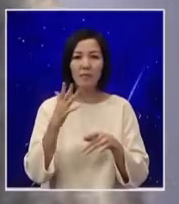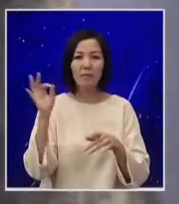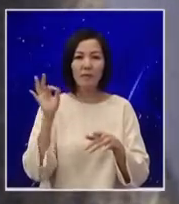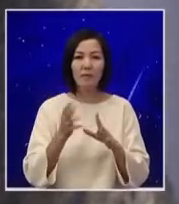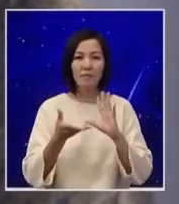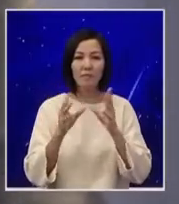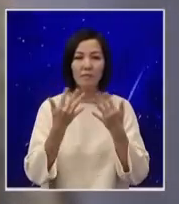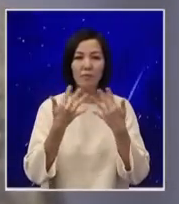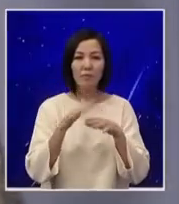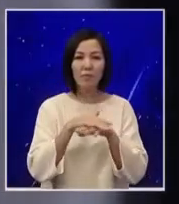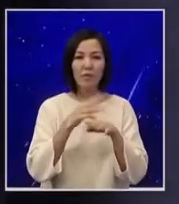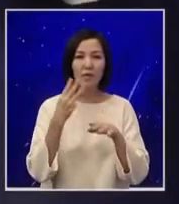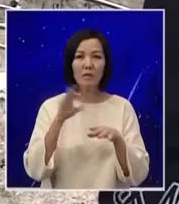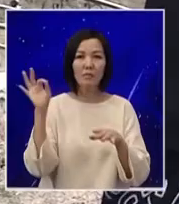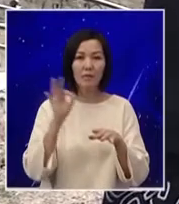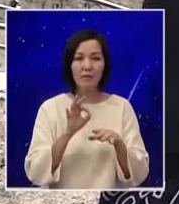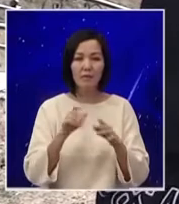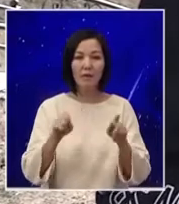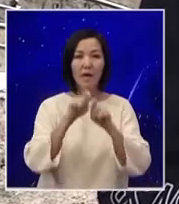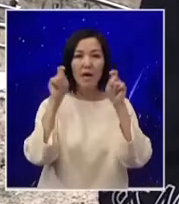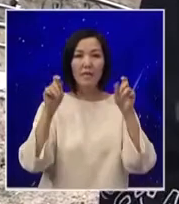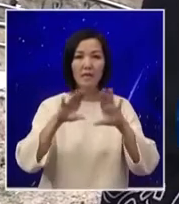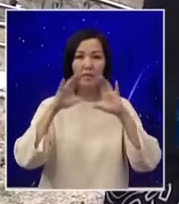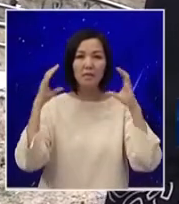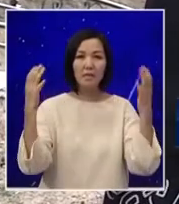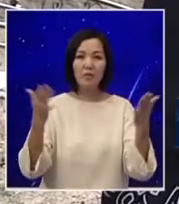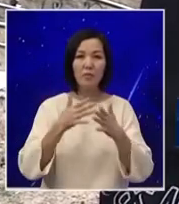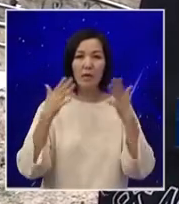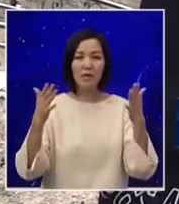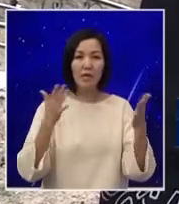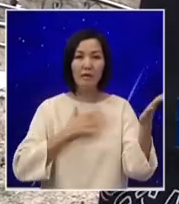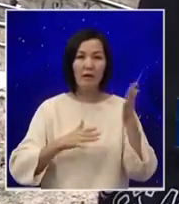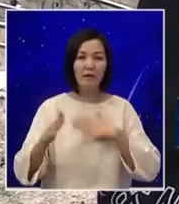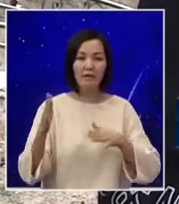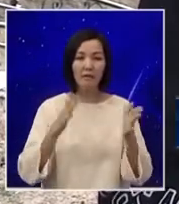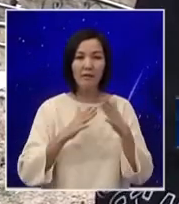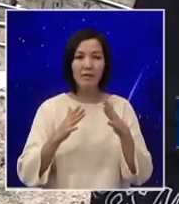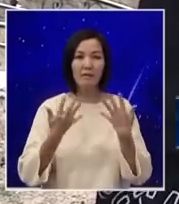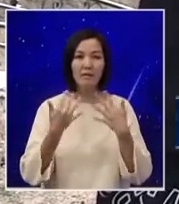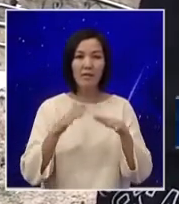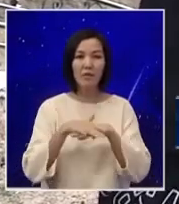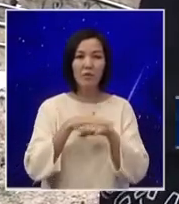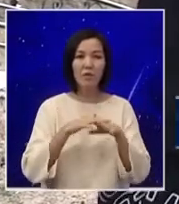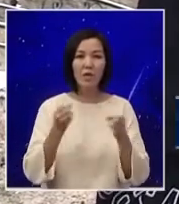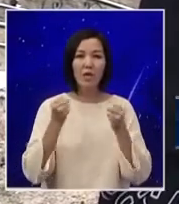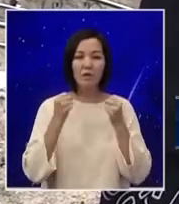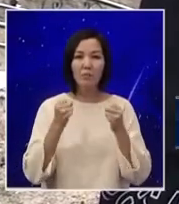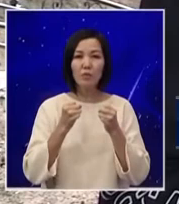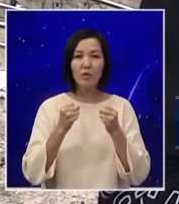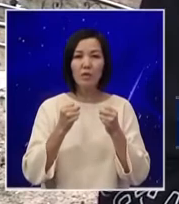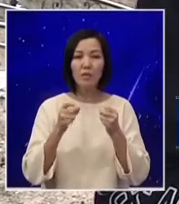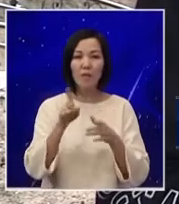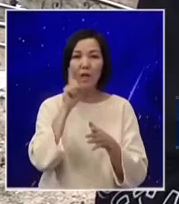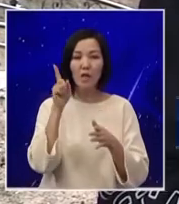поселку к вылет 30 процентов открытия стадиона большая радость для спорт коммюнике сила кагал и здесь спортивная и талантливая